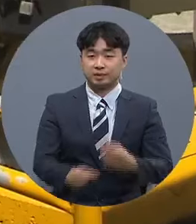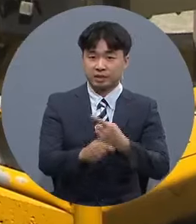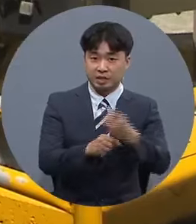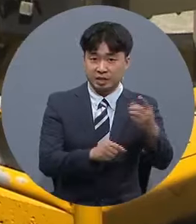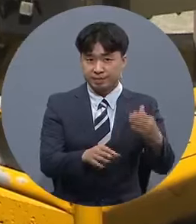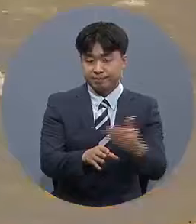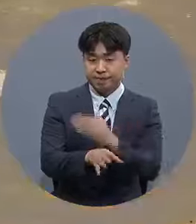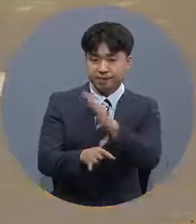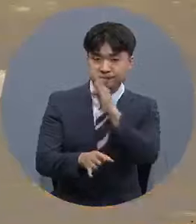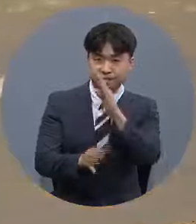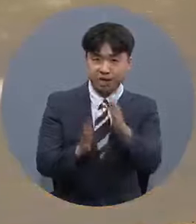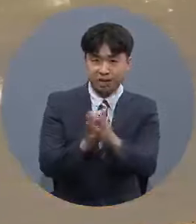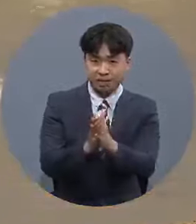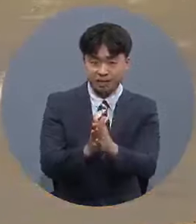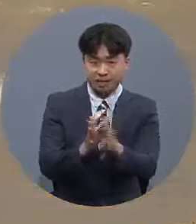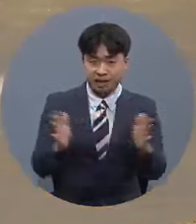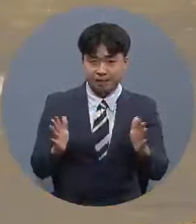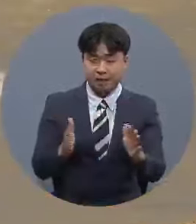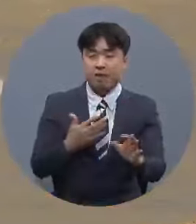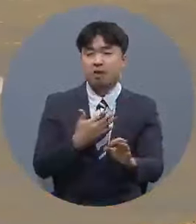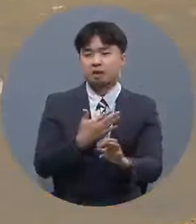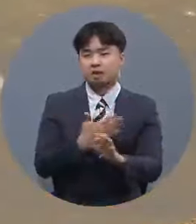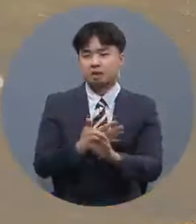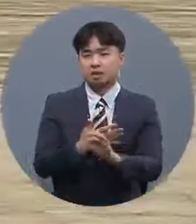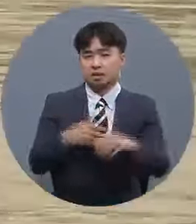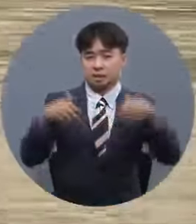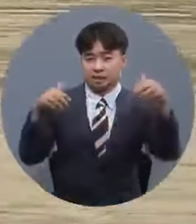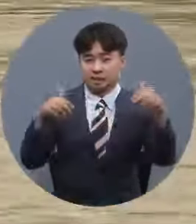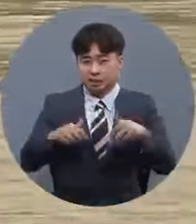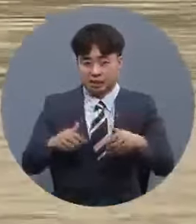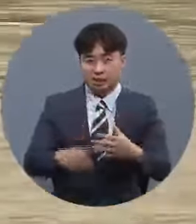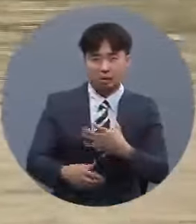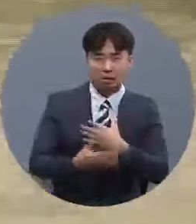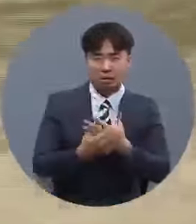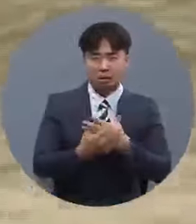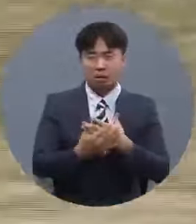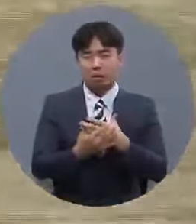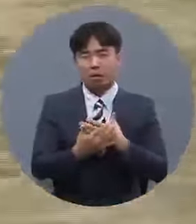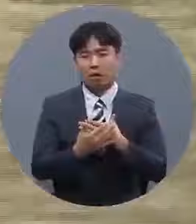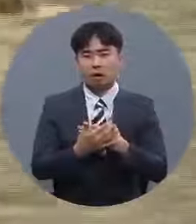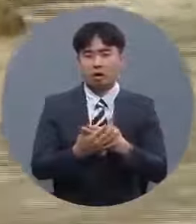내년부터 본격적으로 시작되는 사업이 마무리되면 비만 오면 가슴을 졸여야